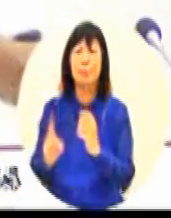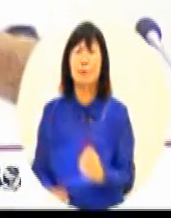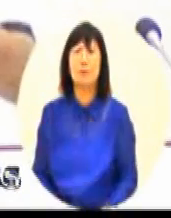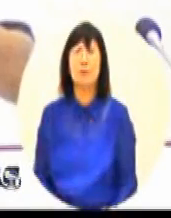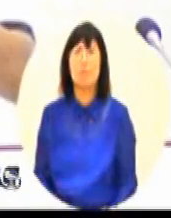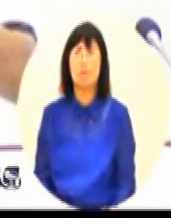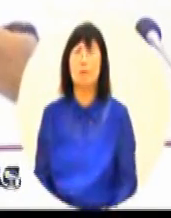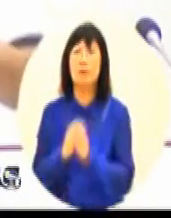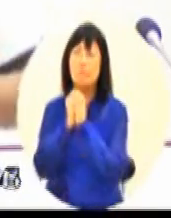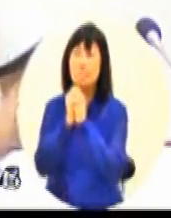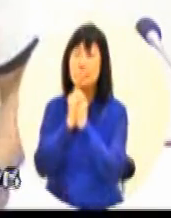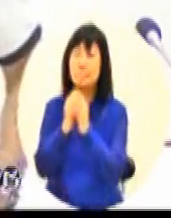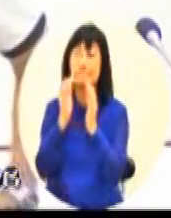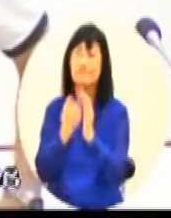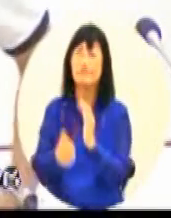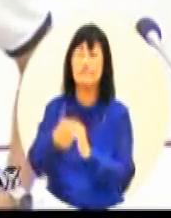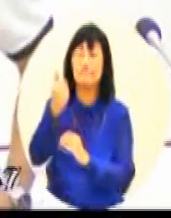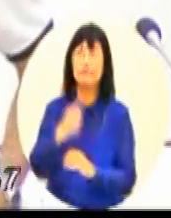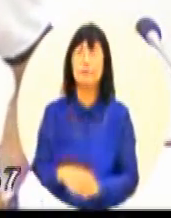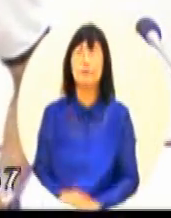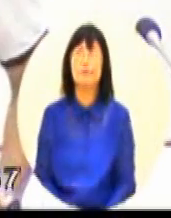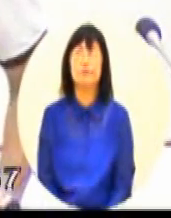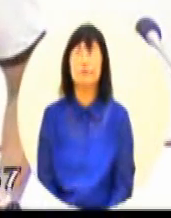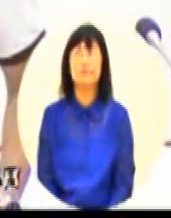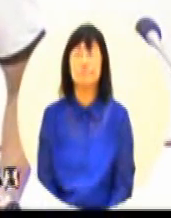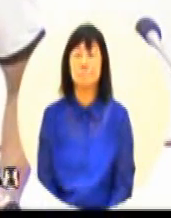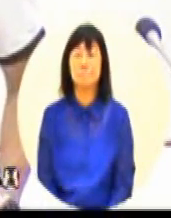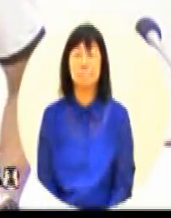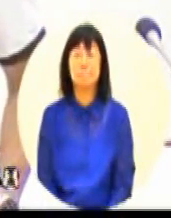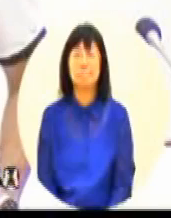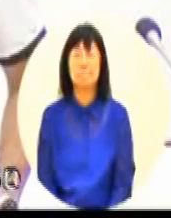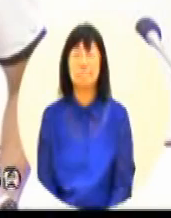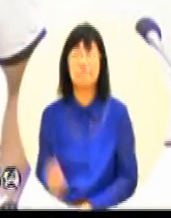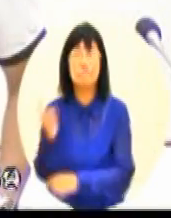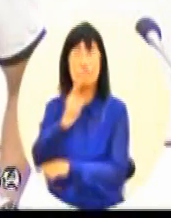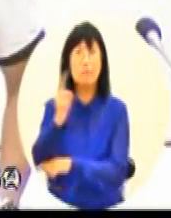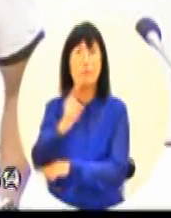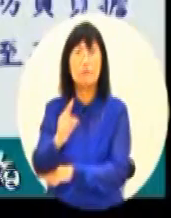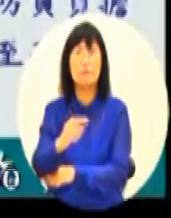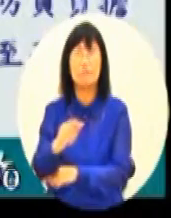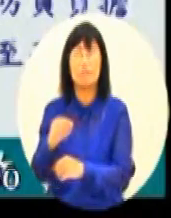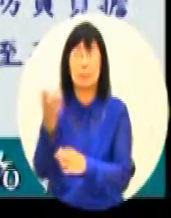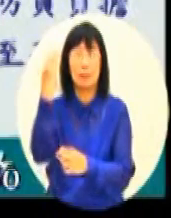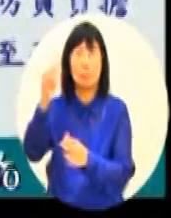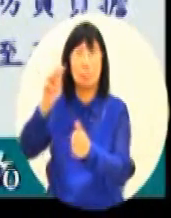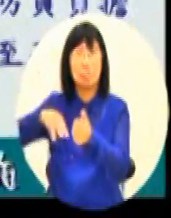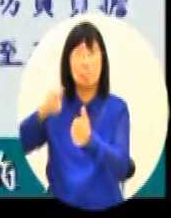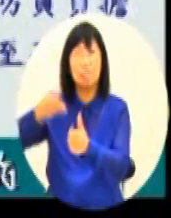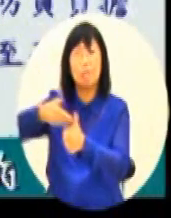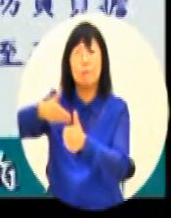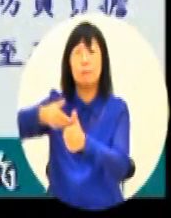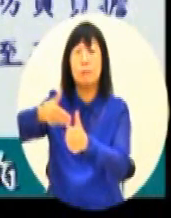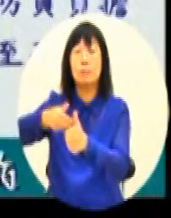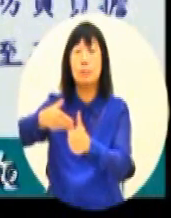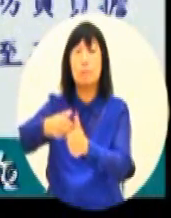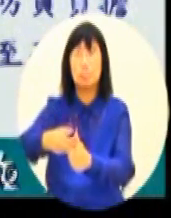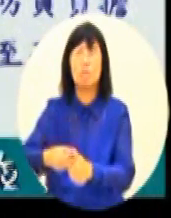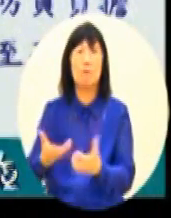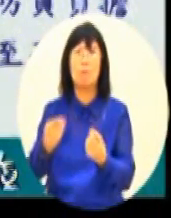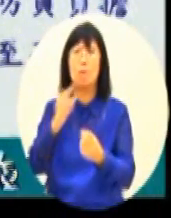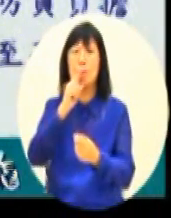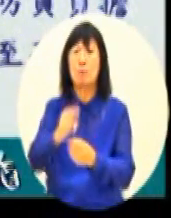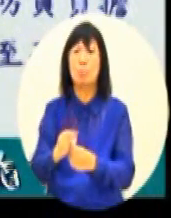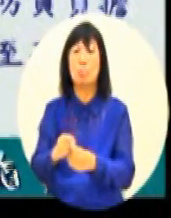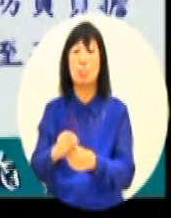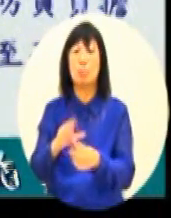吼、哦、市长吼、哦，我拜托市长，消防队养成过程啊，养成过程并无抓动物这